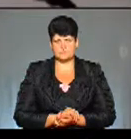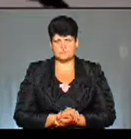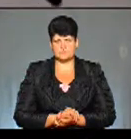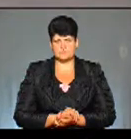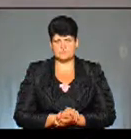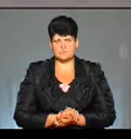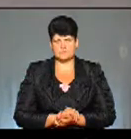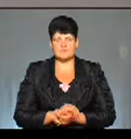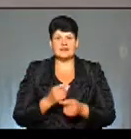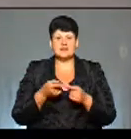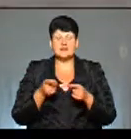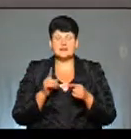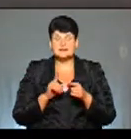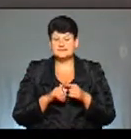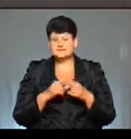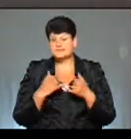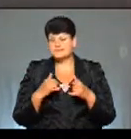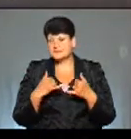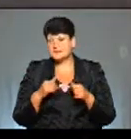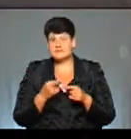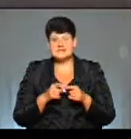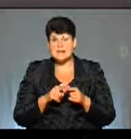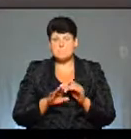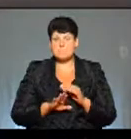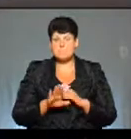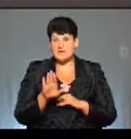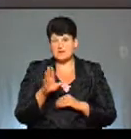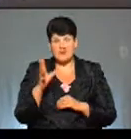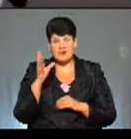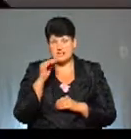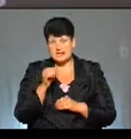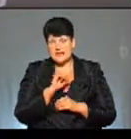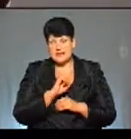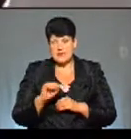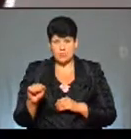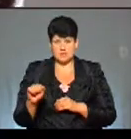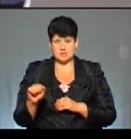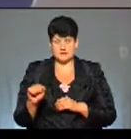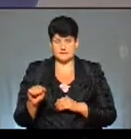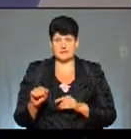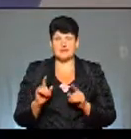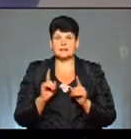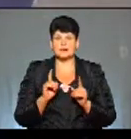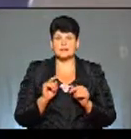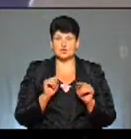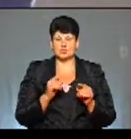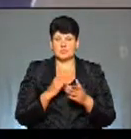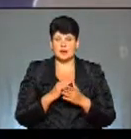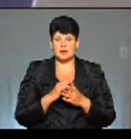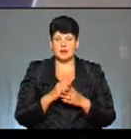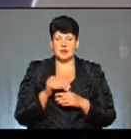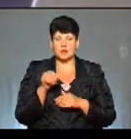Це неймовірно людський, це взагалі пандусом вважати не можна, тому що навіть тут є кнопка